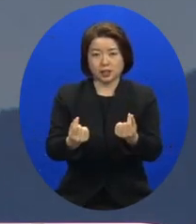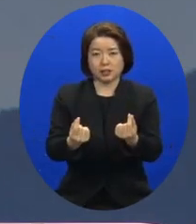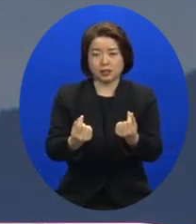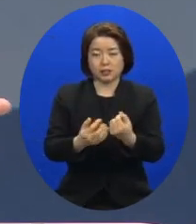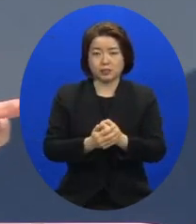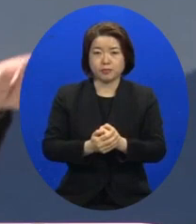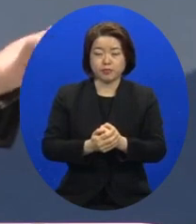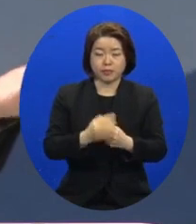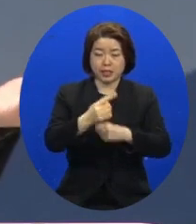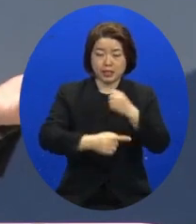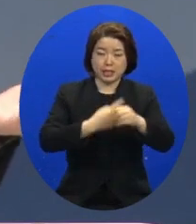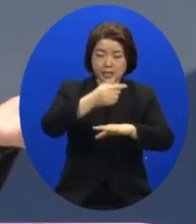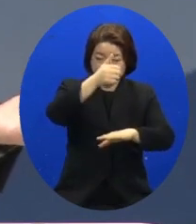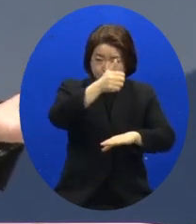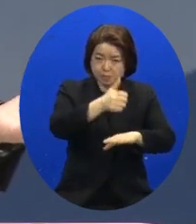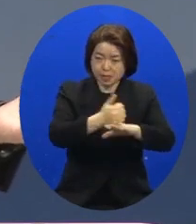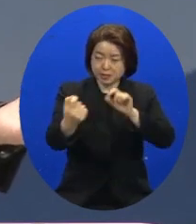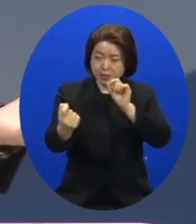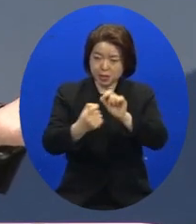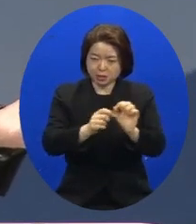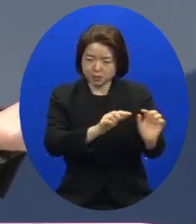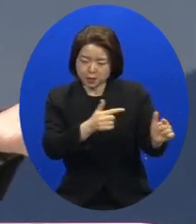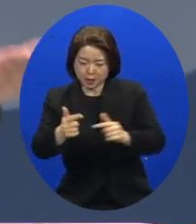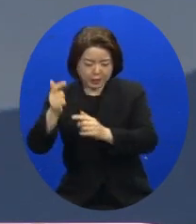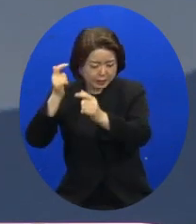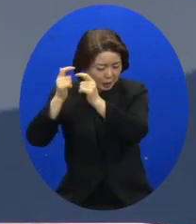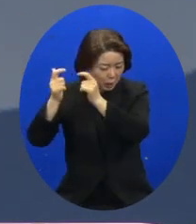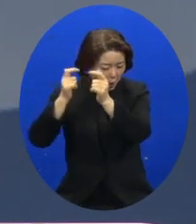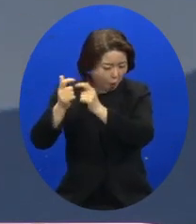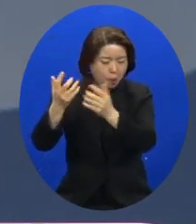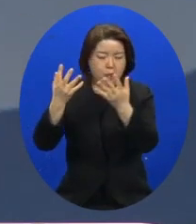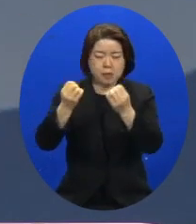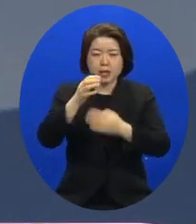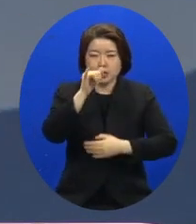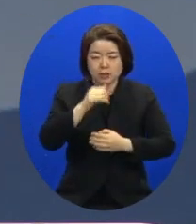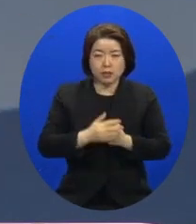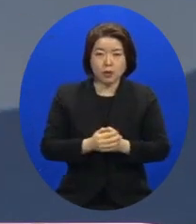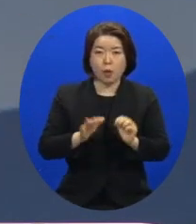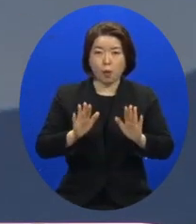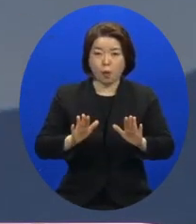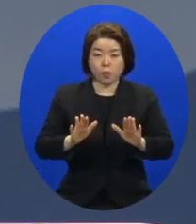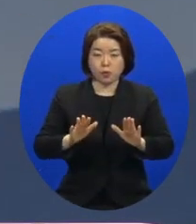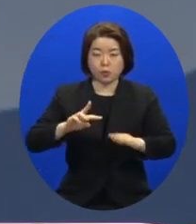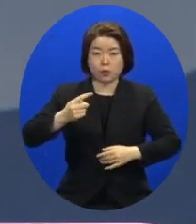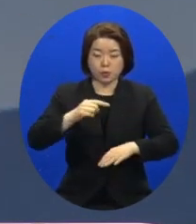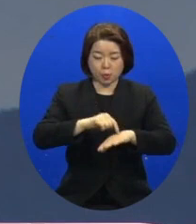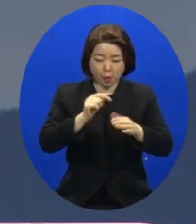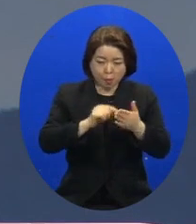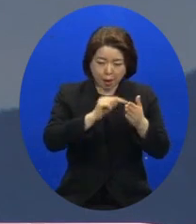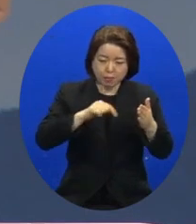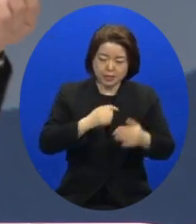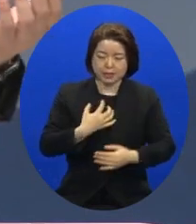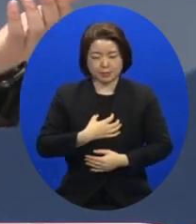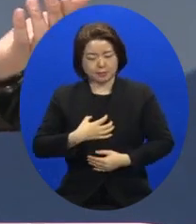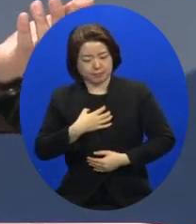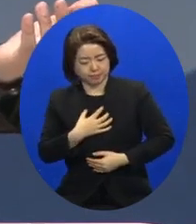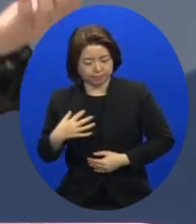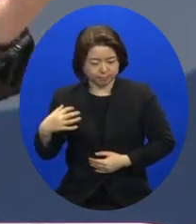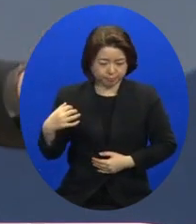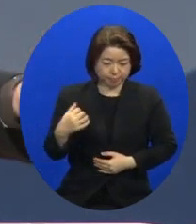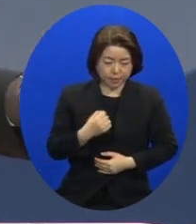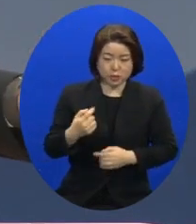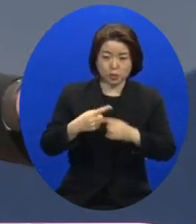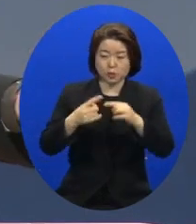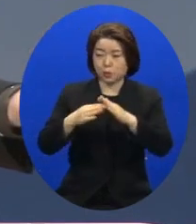다가오면서 이런저런 고민거리도 많을 겁니다. 오늘도 마음에 걱정스러운 일들 가지고 교회 오신